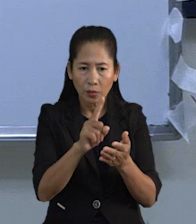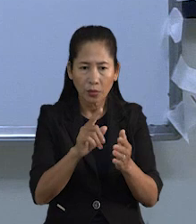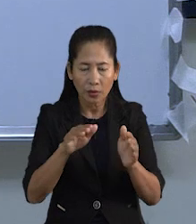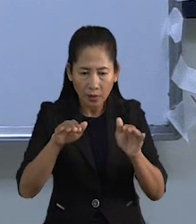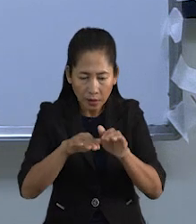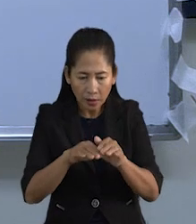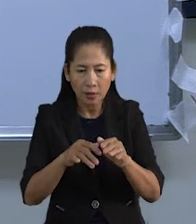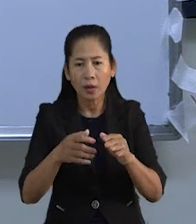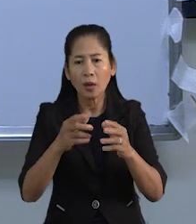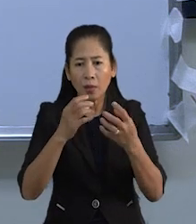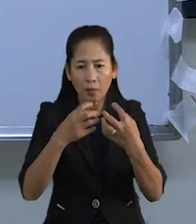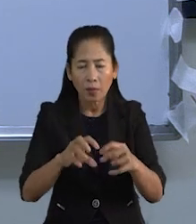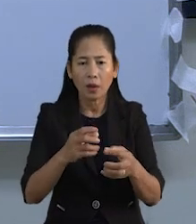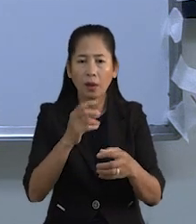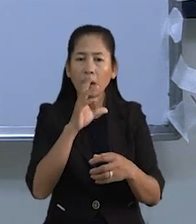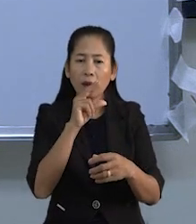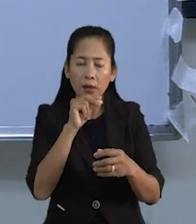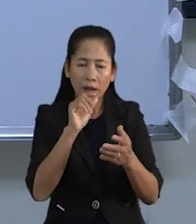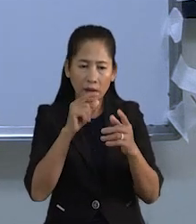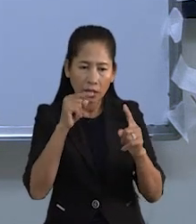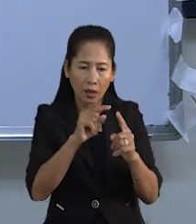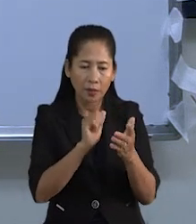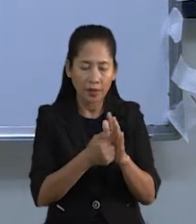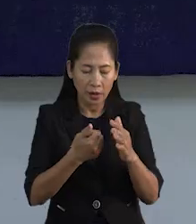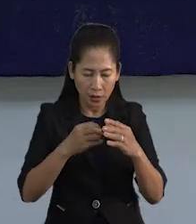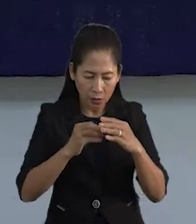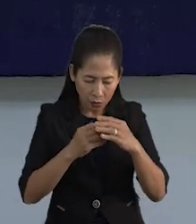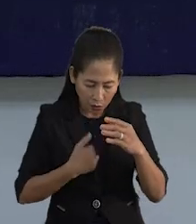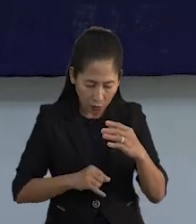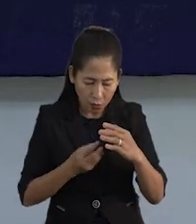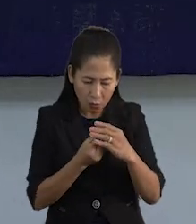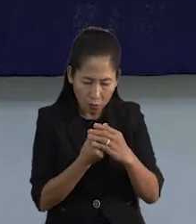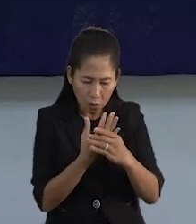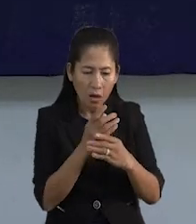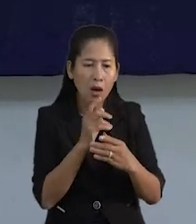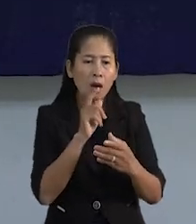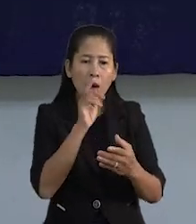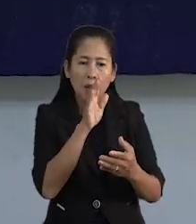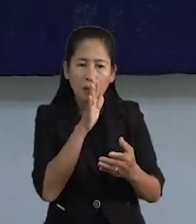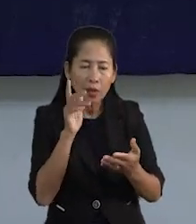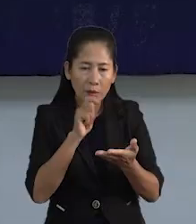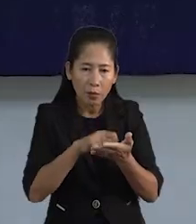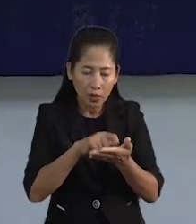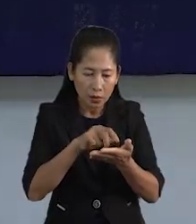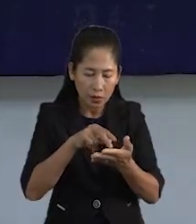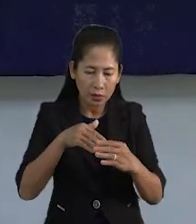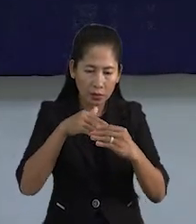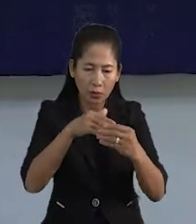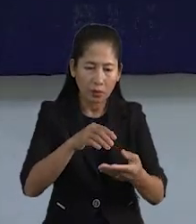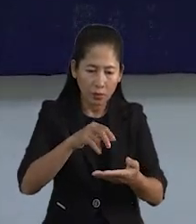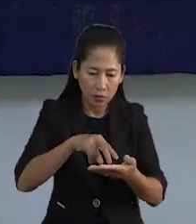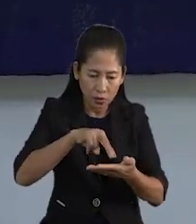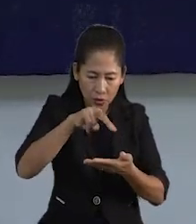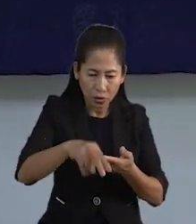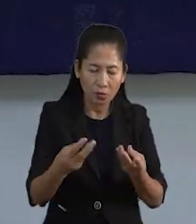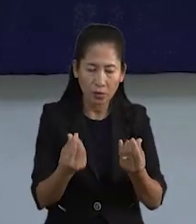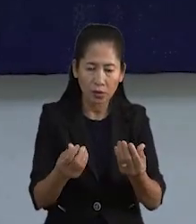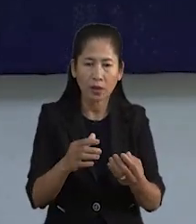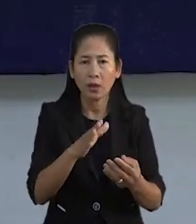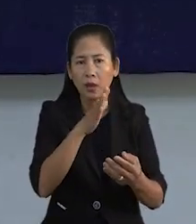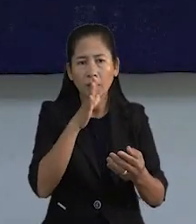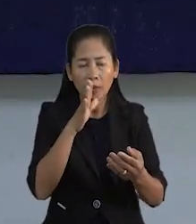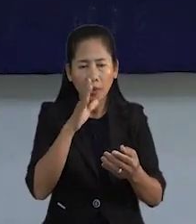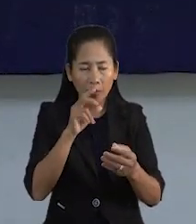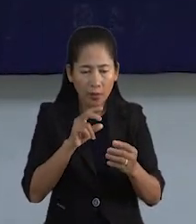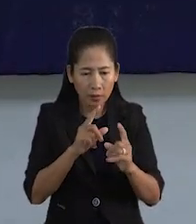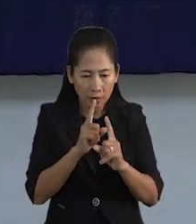ក្រាបពងទាដល់ពេលកូនញាស់មេមន់នាំកូនចុះមកដីមេមន់ប